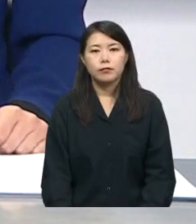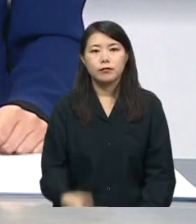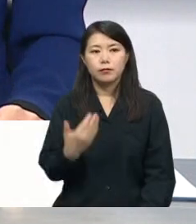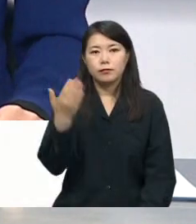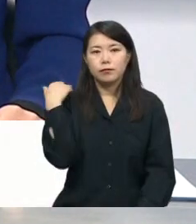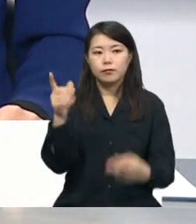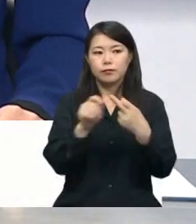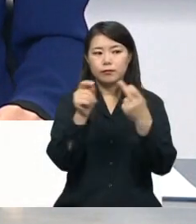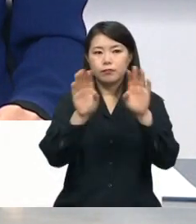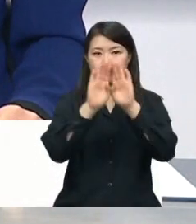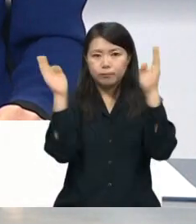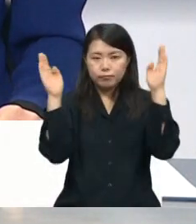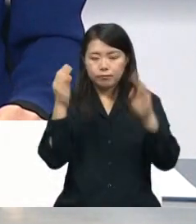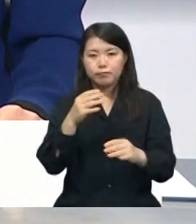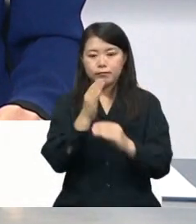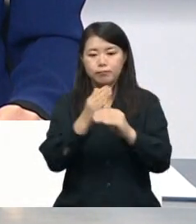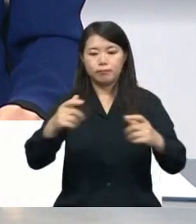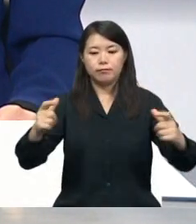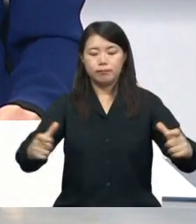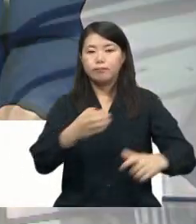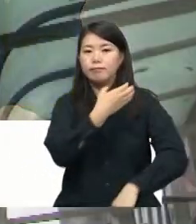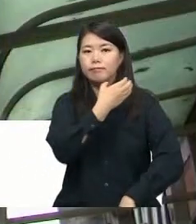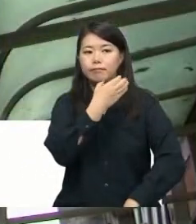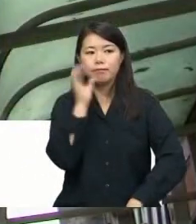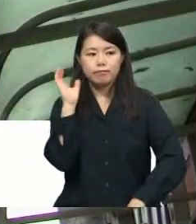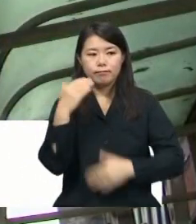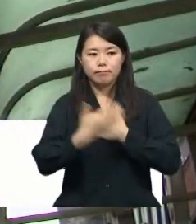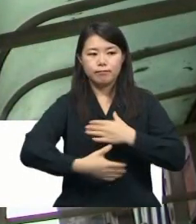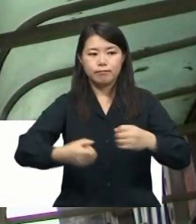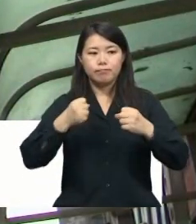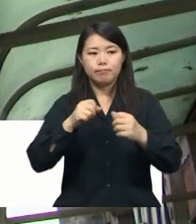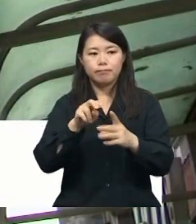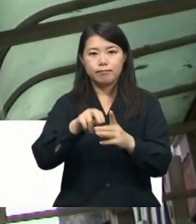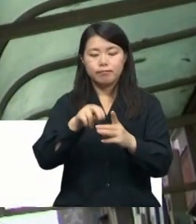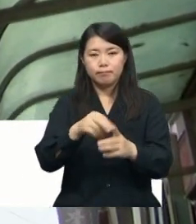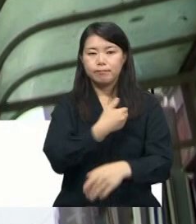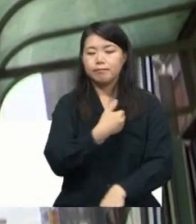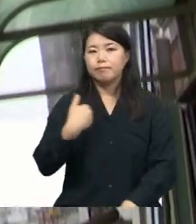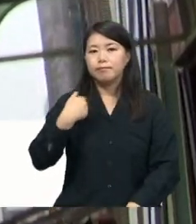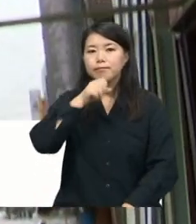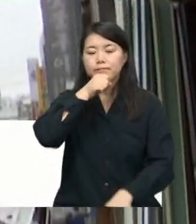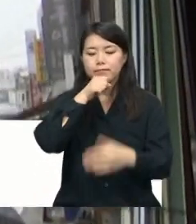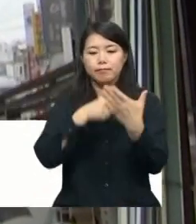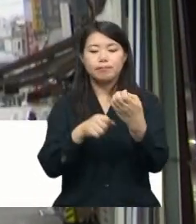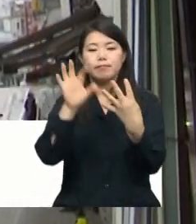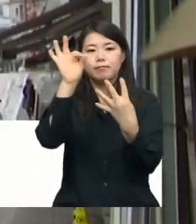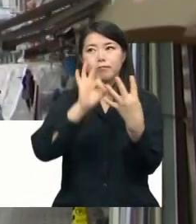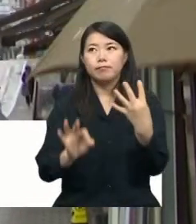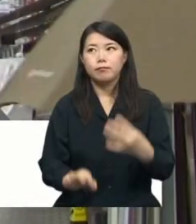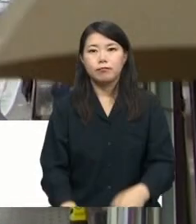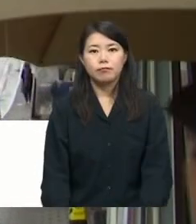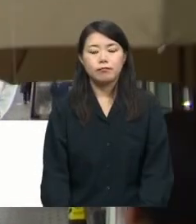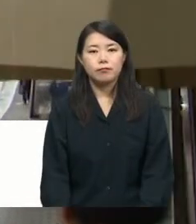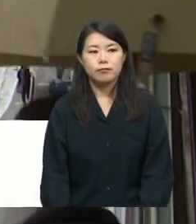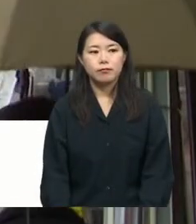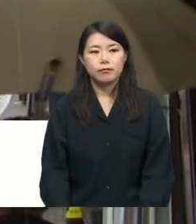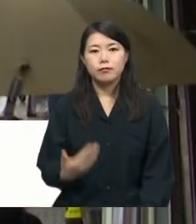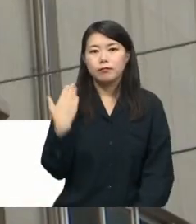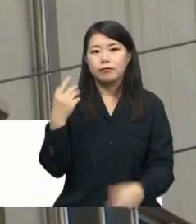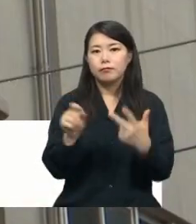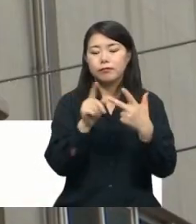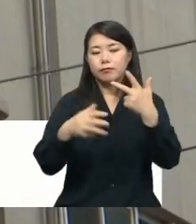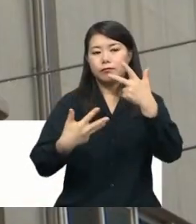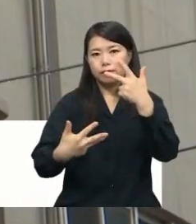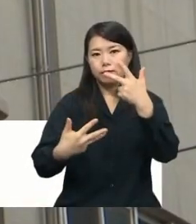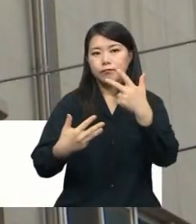지난 12월 개관한 중고 어르신 헬스케어의 만족도가 94% 나타났습니다 중구청은 지난 7월